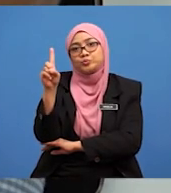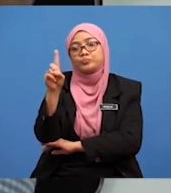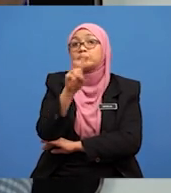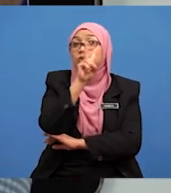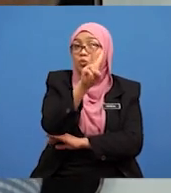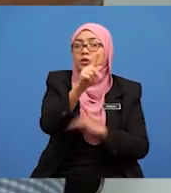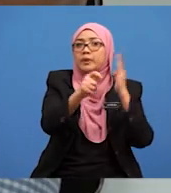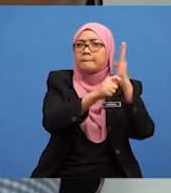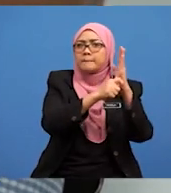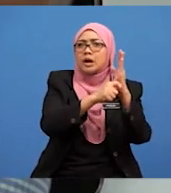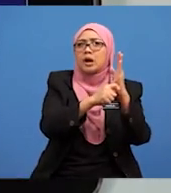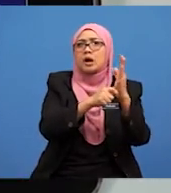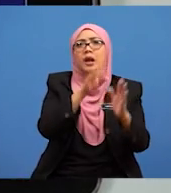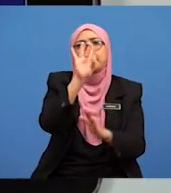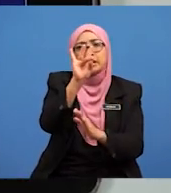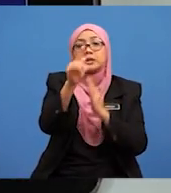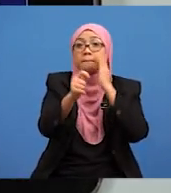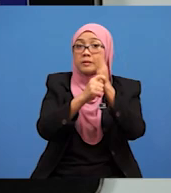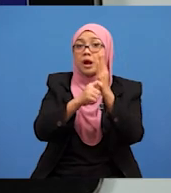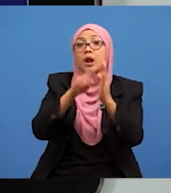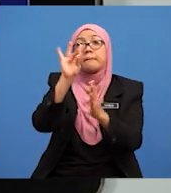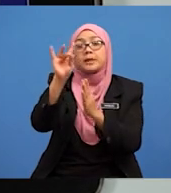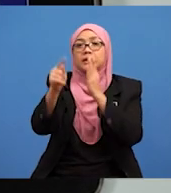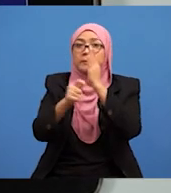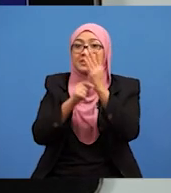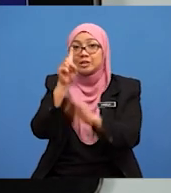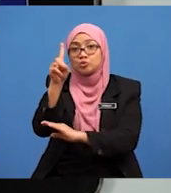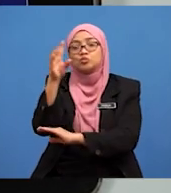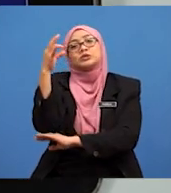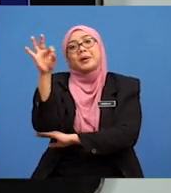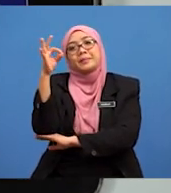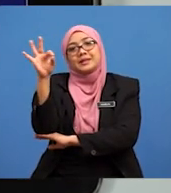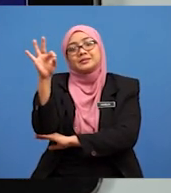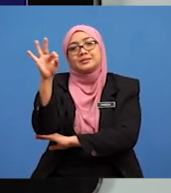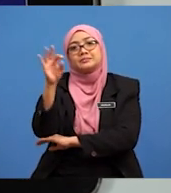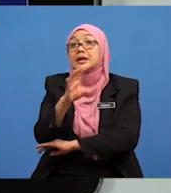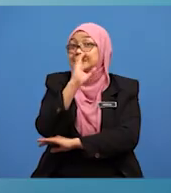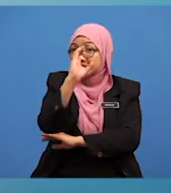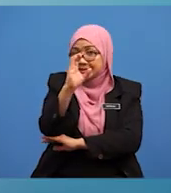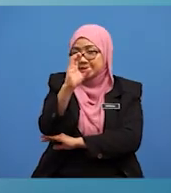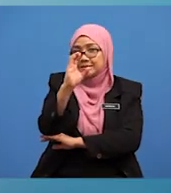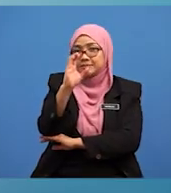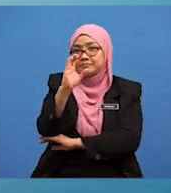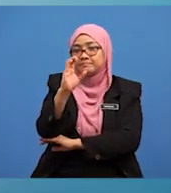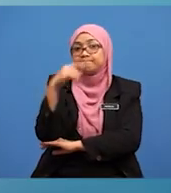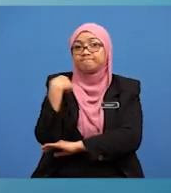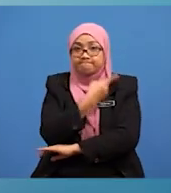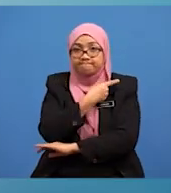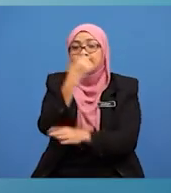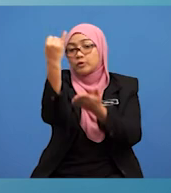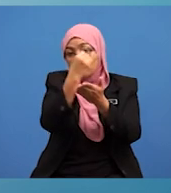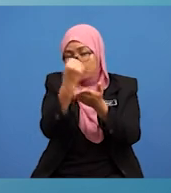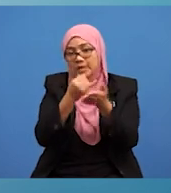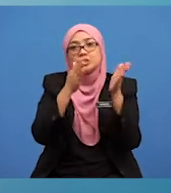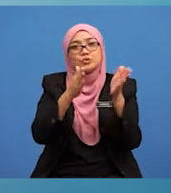8, 10, 18, 19. Betul, 19. C, kita lakarkan